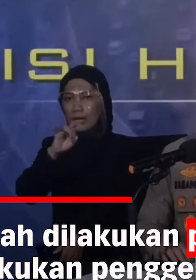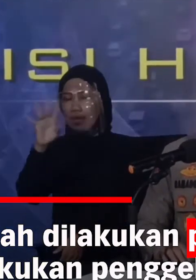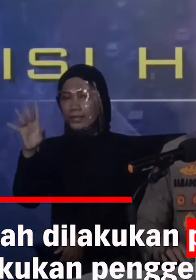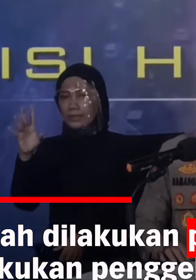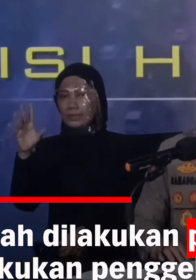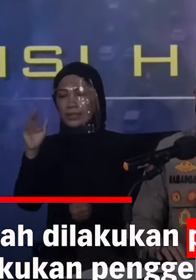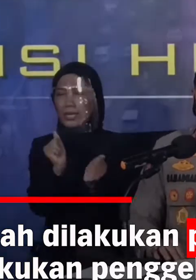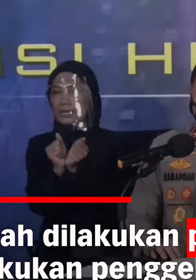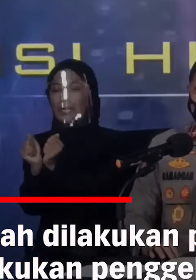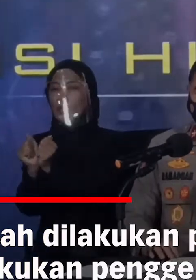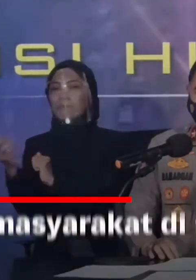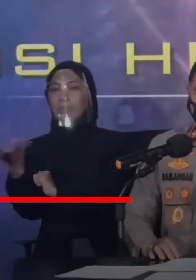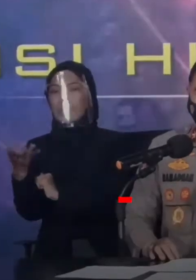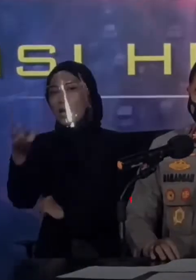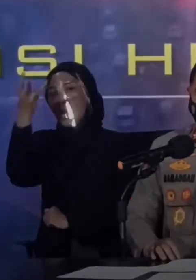Timur.